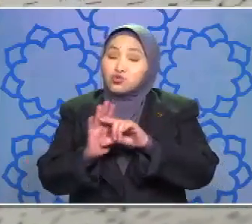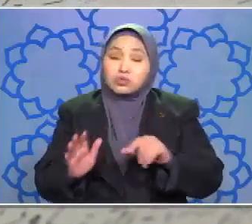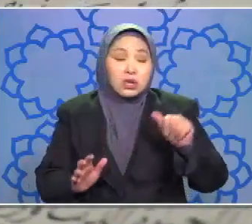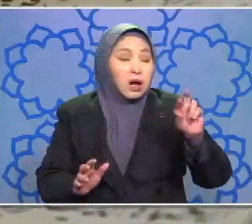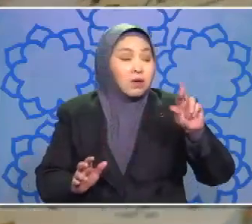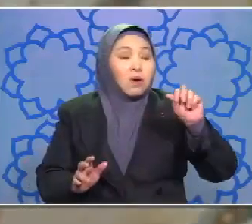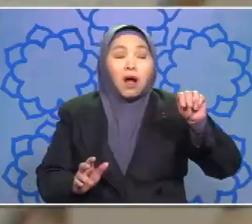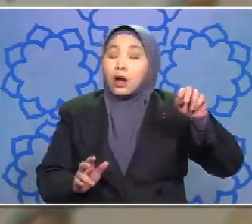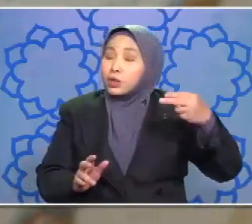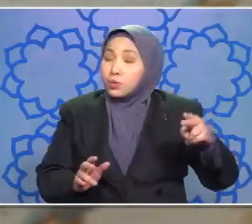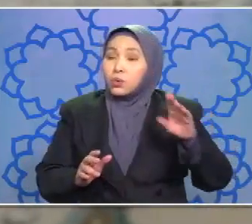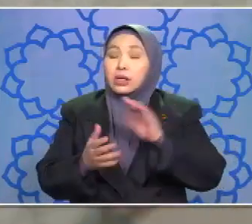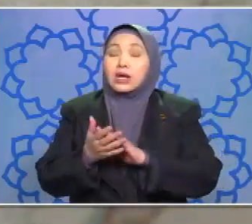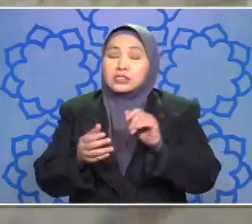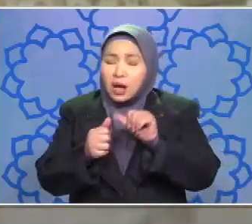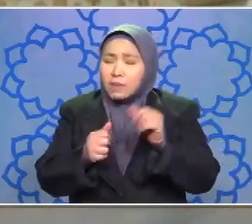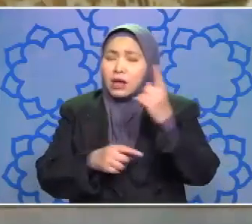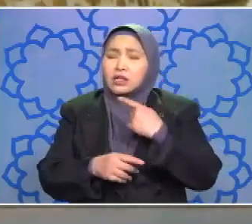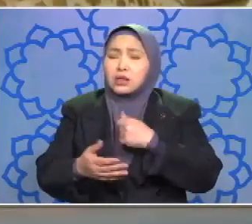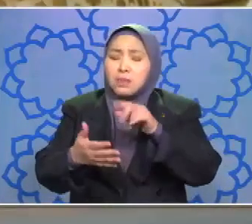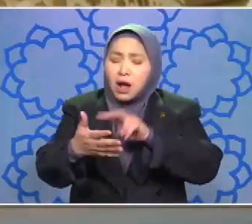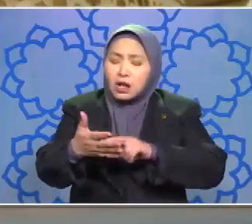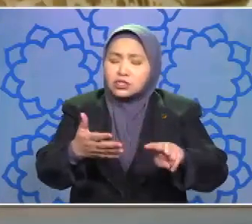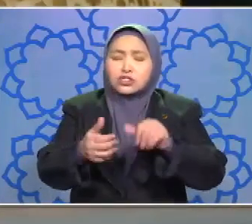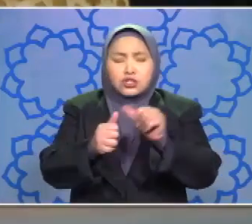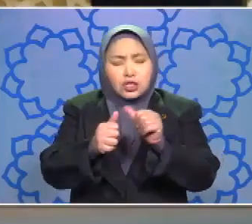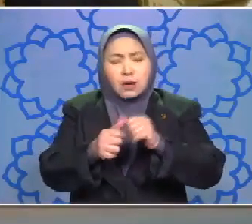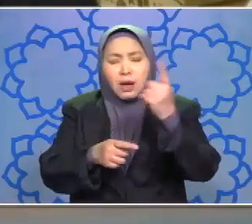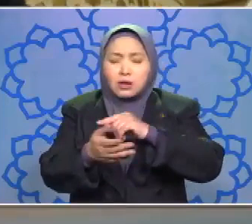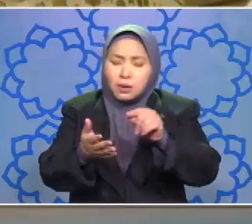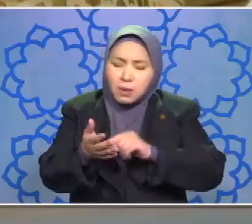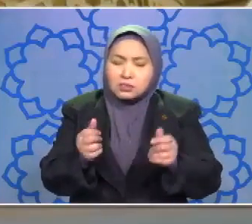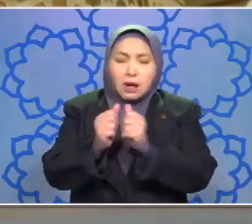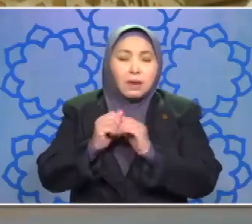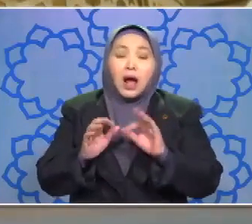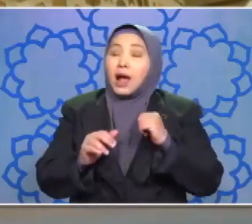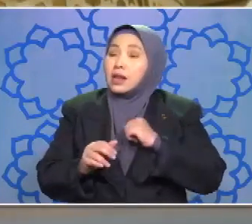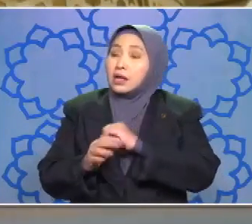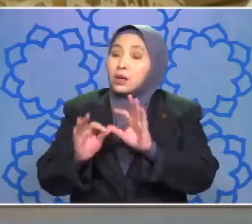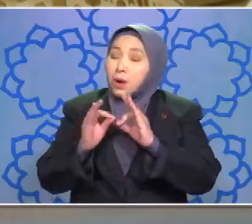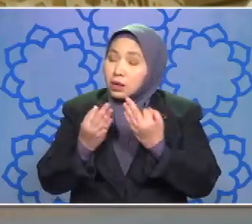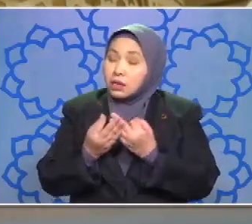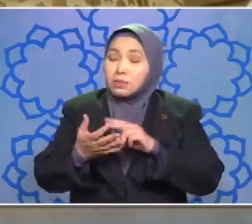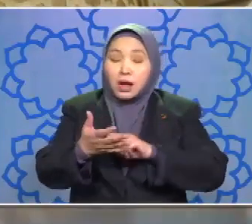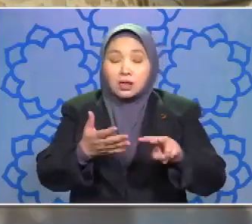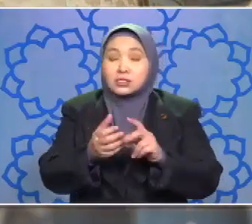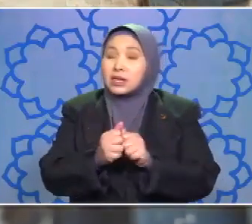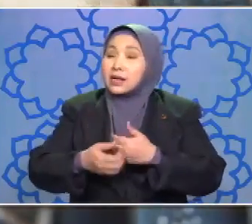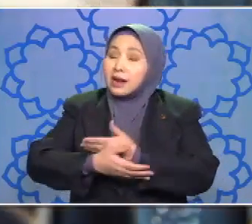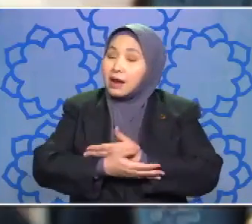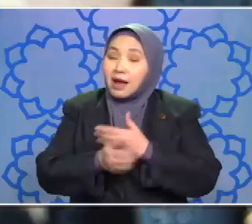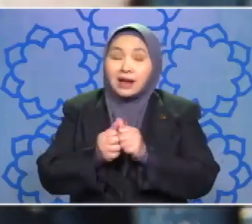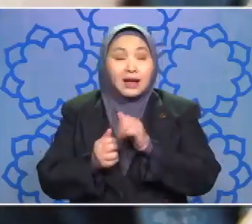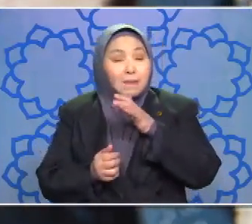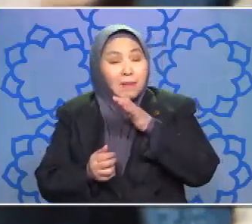ceritakan Quran yang tuan-tuan baca setiap hari, tuan-tuan selak pada setiap hari bersama ahli keluarga, ya. Tuan-tuan baca dengan anak, dengan